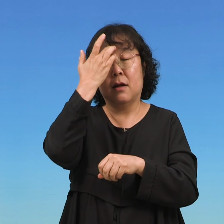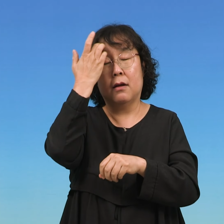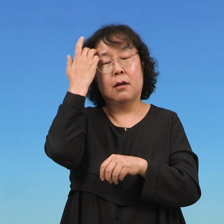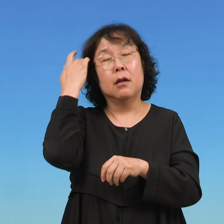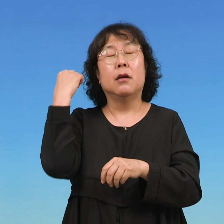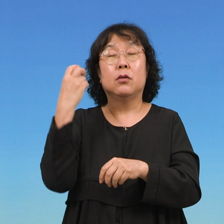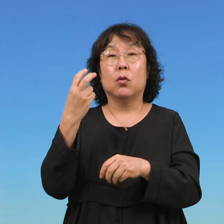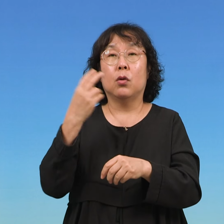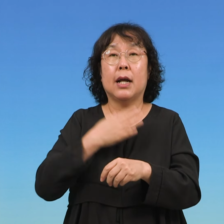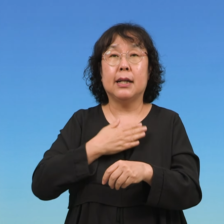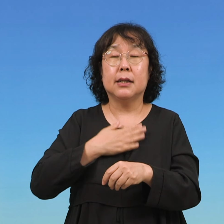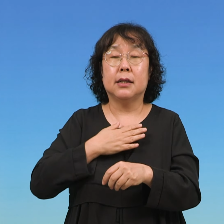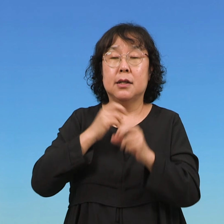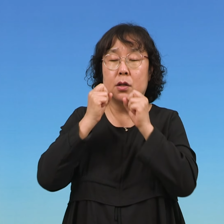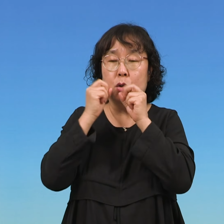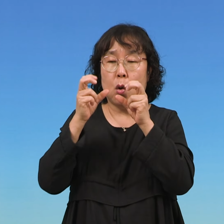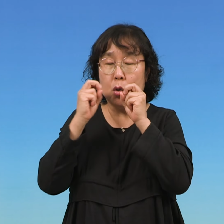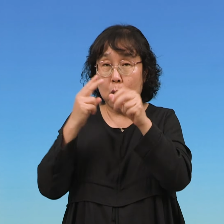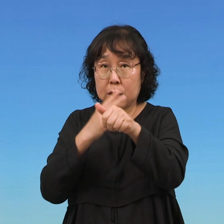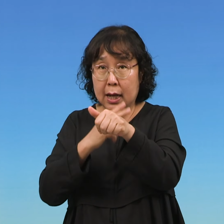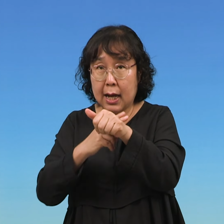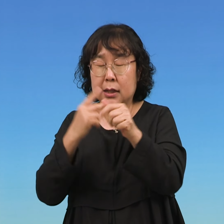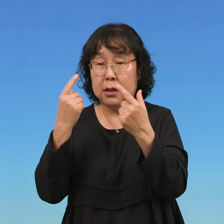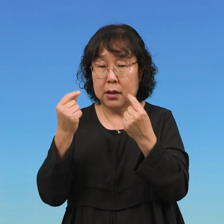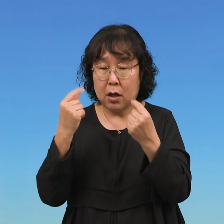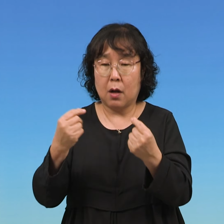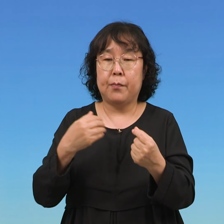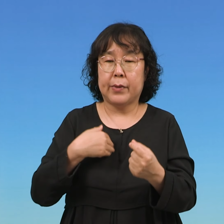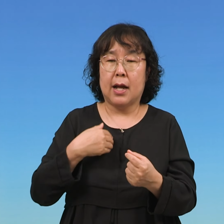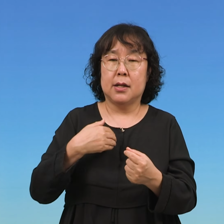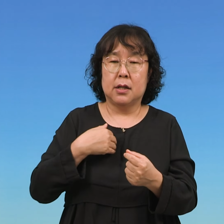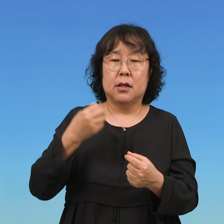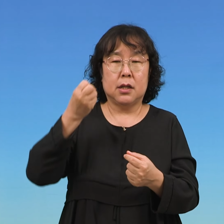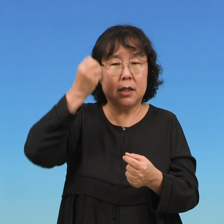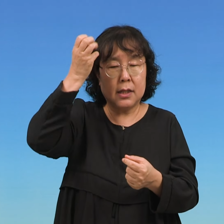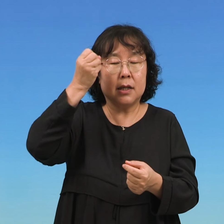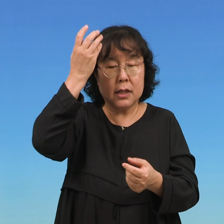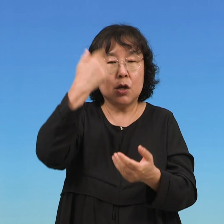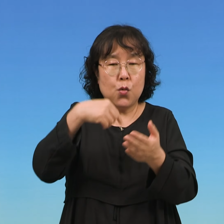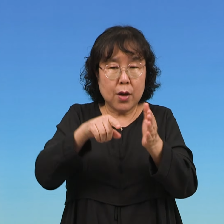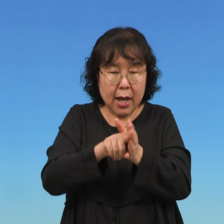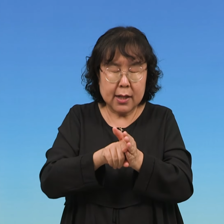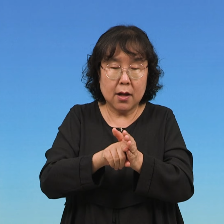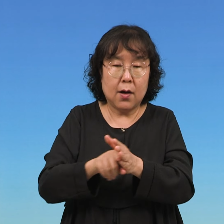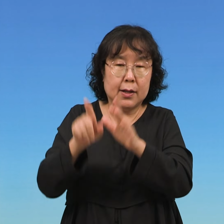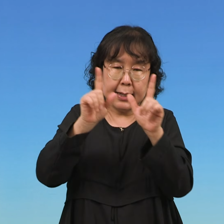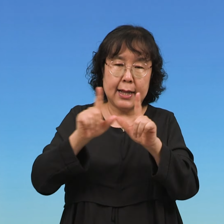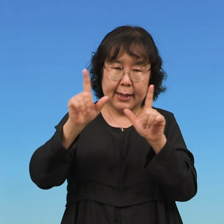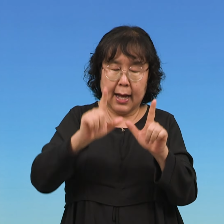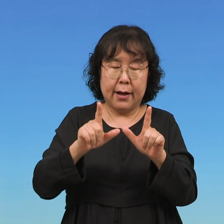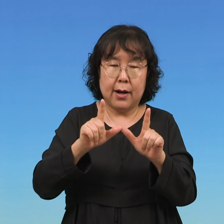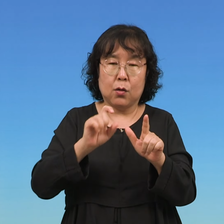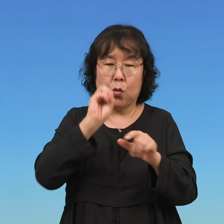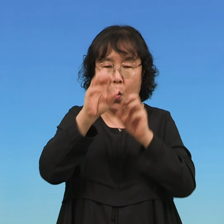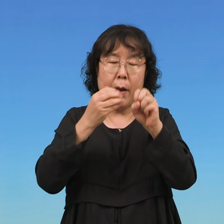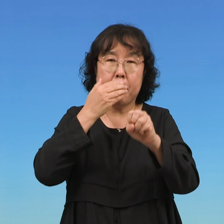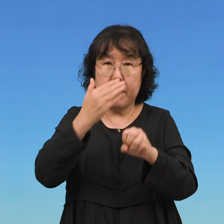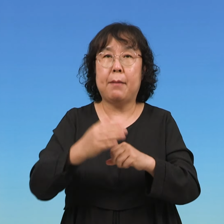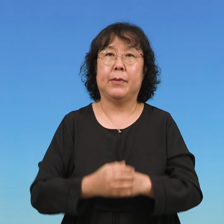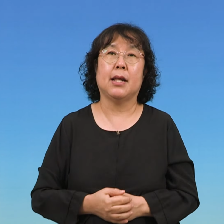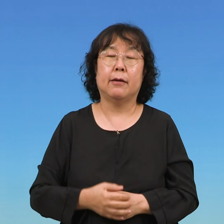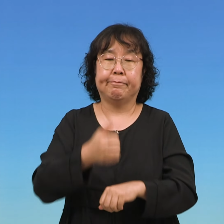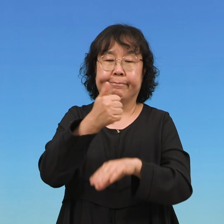나는 이치기 위해서 사는 존재다 내면이 꽉 차야 그렇게 고백할 수 있다는 겁니다 마지막 세 번째로요